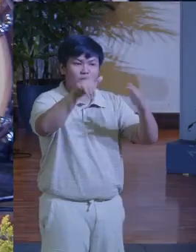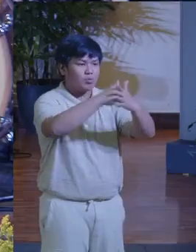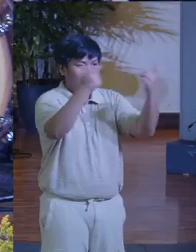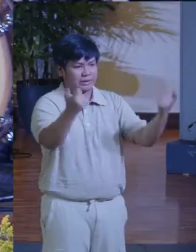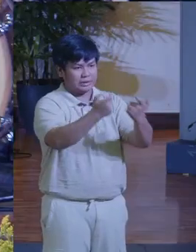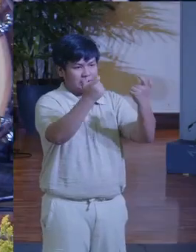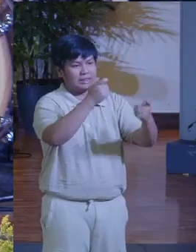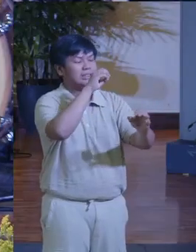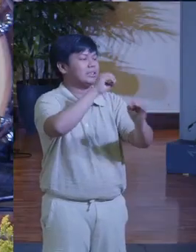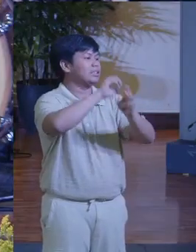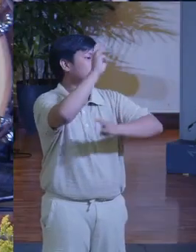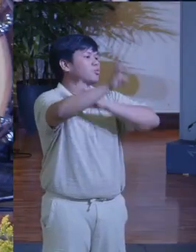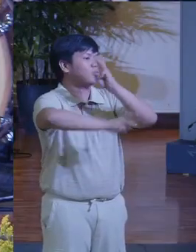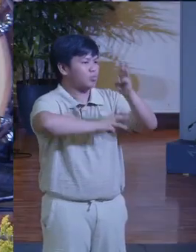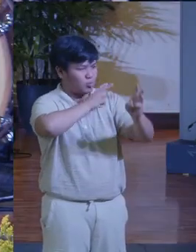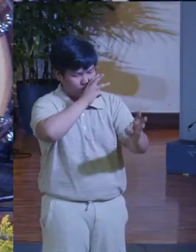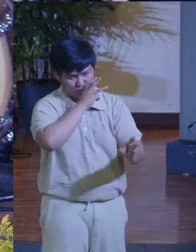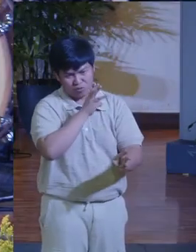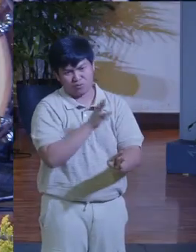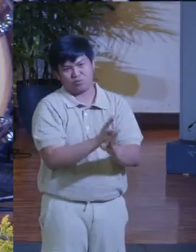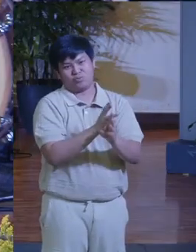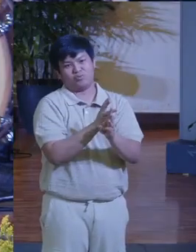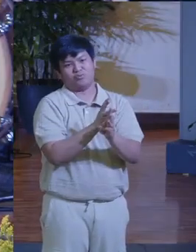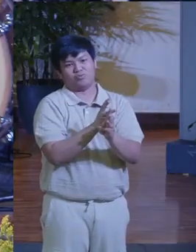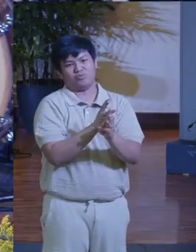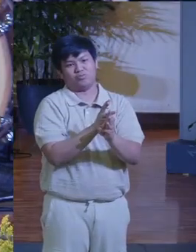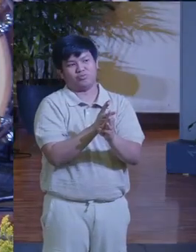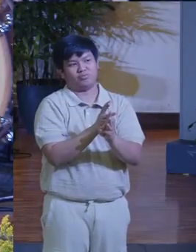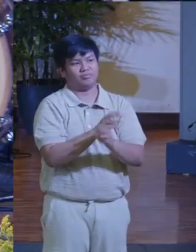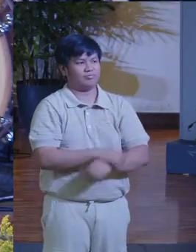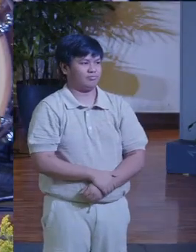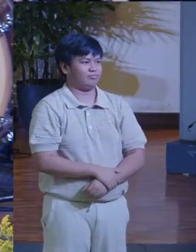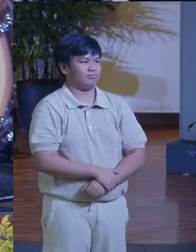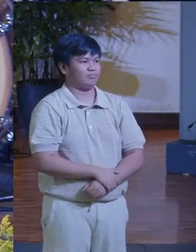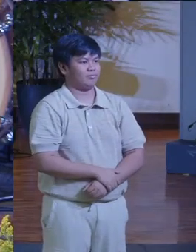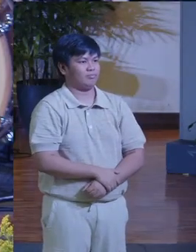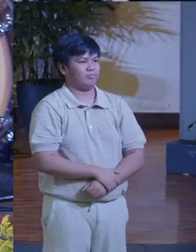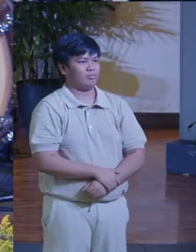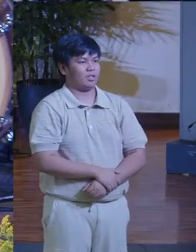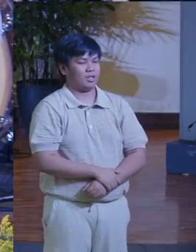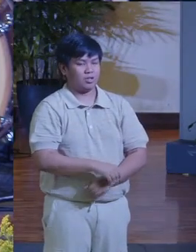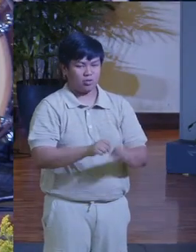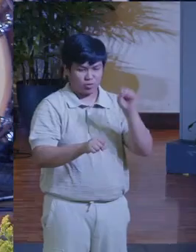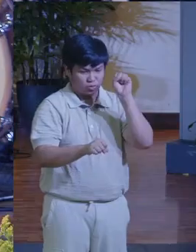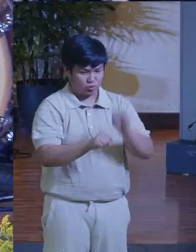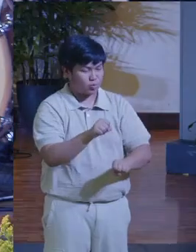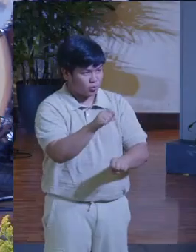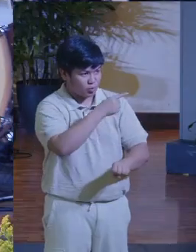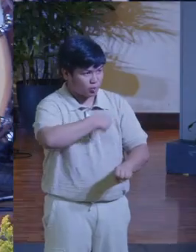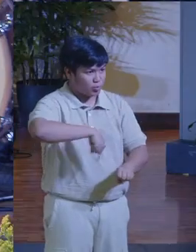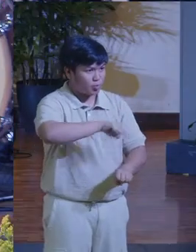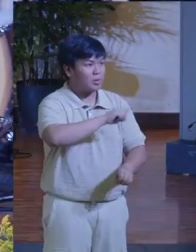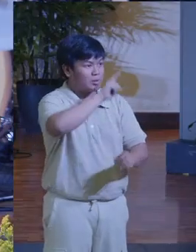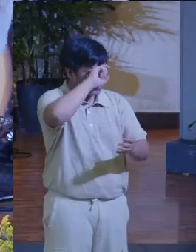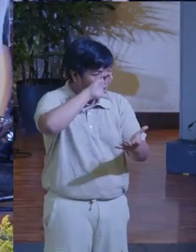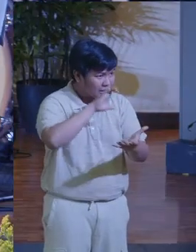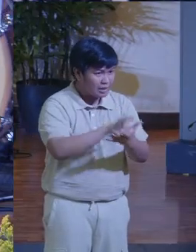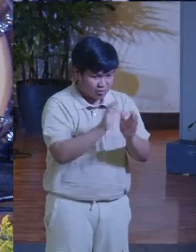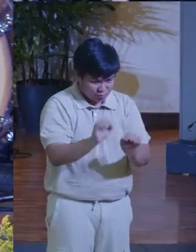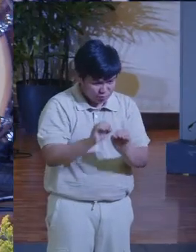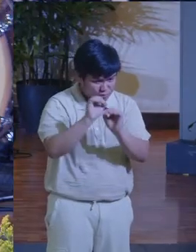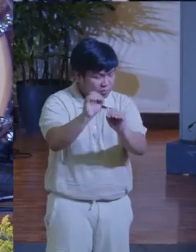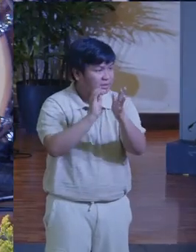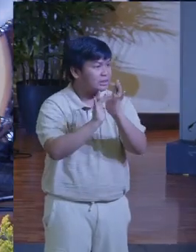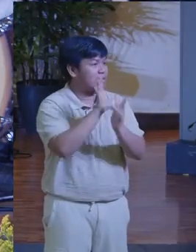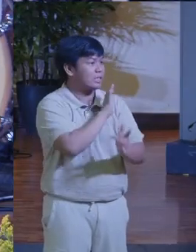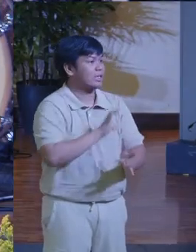ng kasalanan, ng lahat ng mananampalataya sa kanya. Yan po ang ating pinaniniwalaan pag sinabi